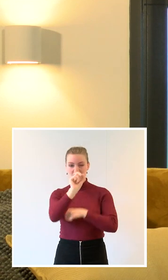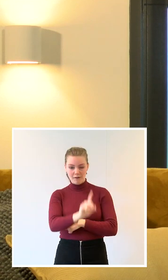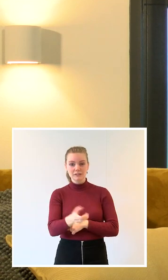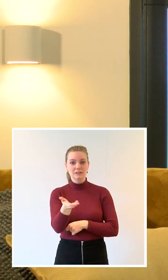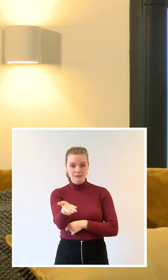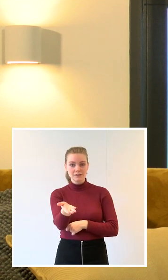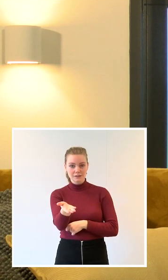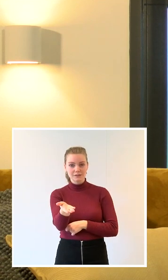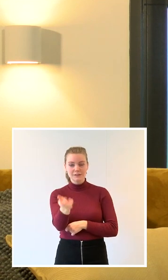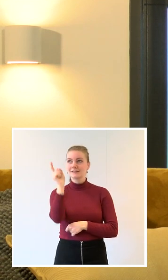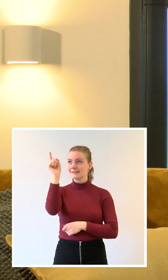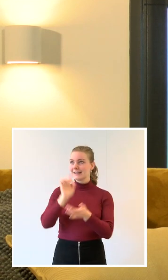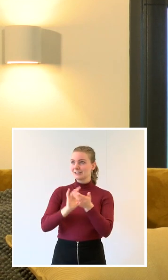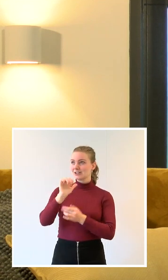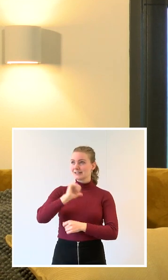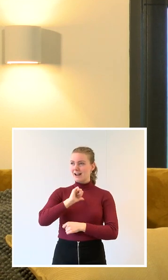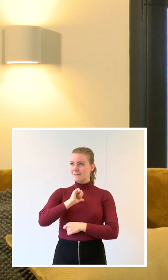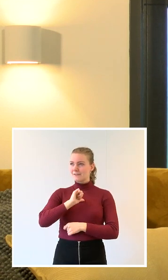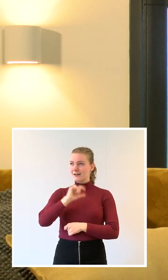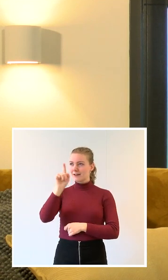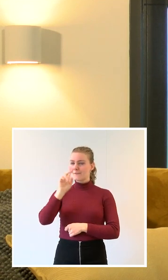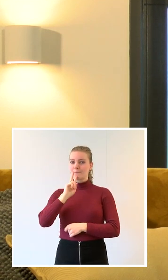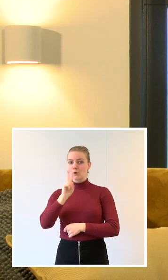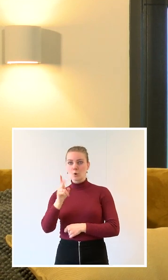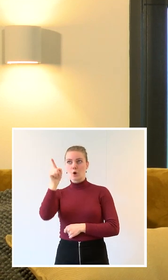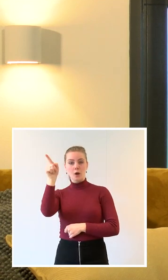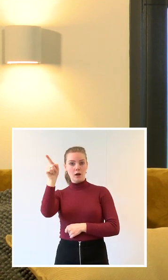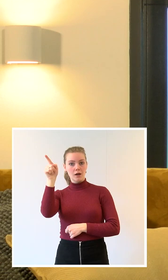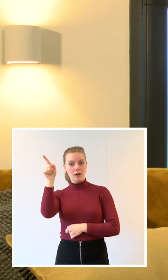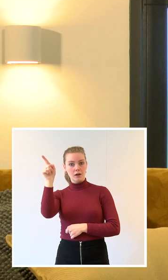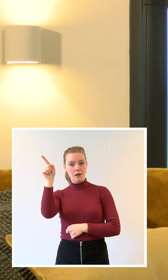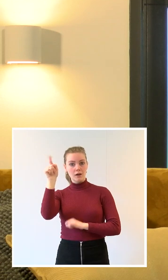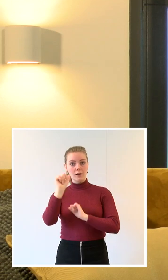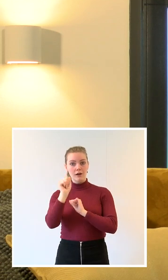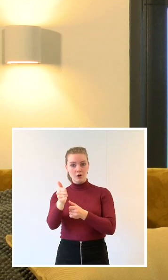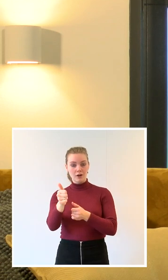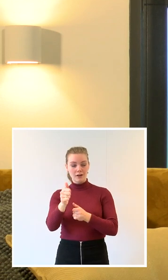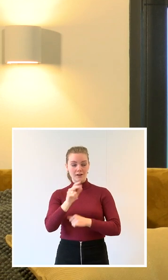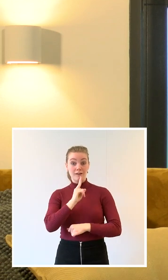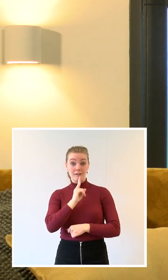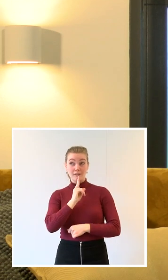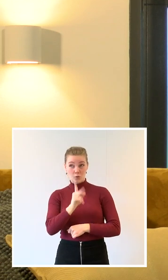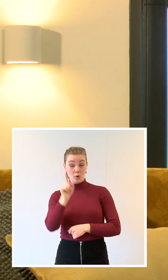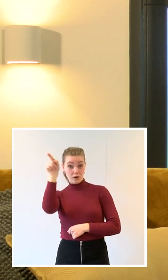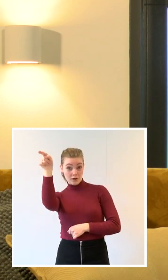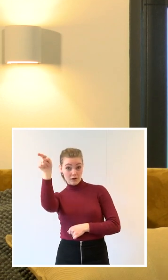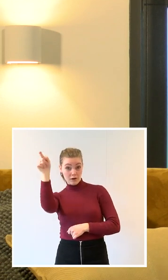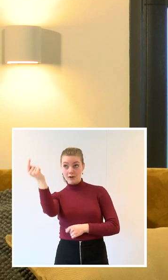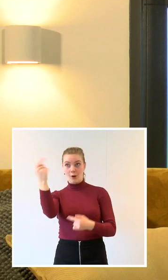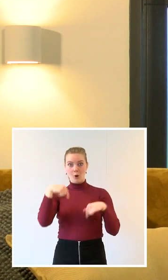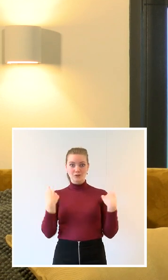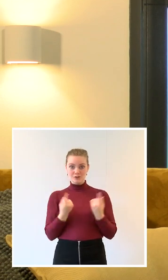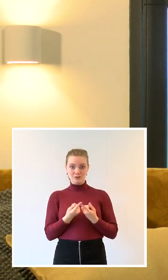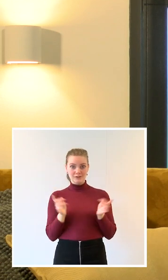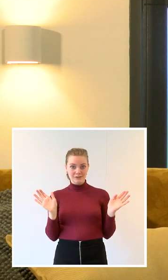een vloek is geworden, zodat die vloek niet langer ons treft. Zodat die vloek niet langer